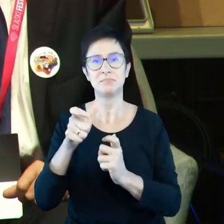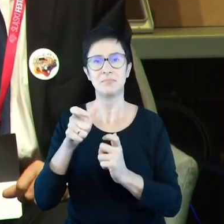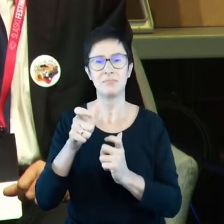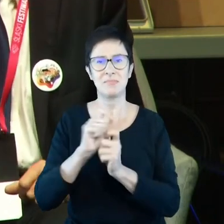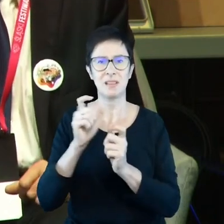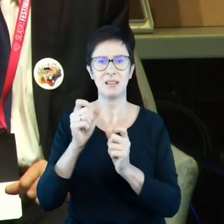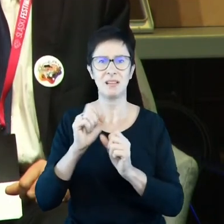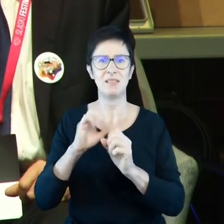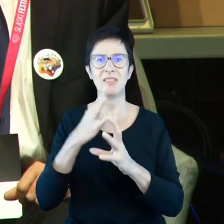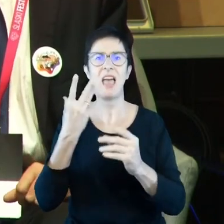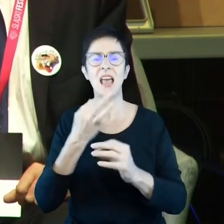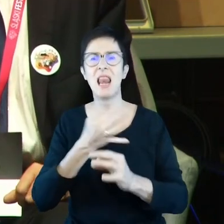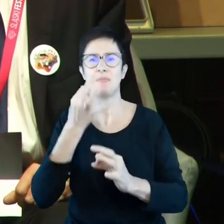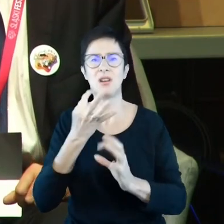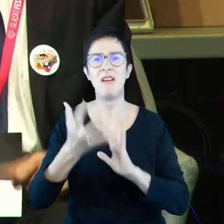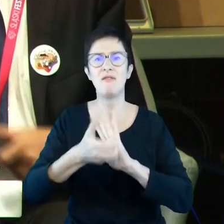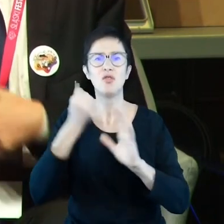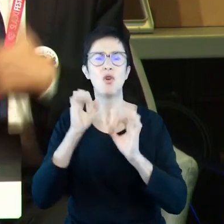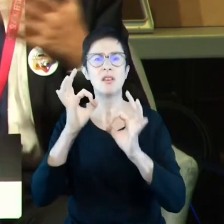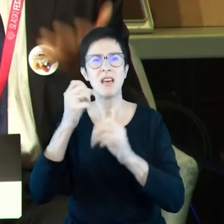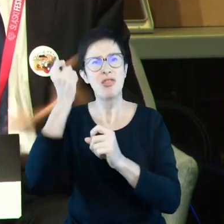intelektualnym, transcendentalnym,